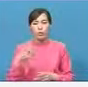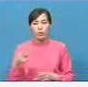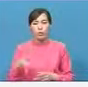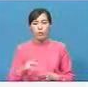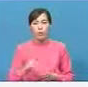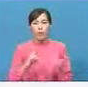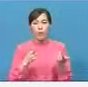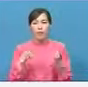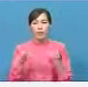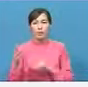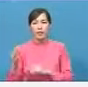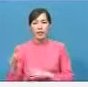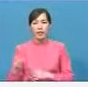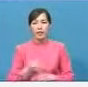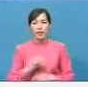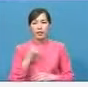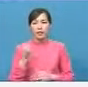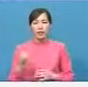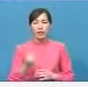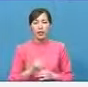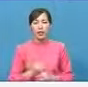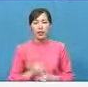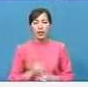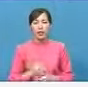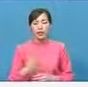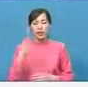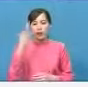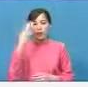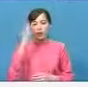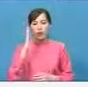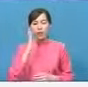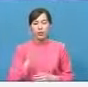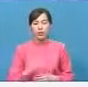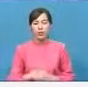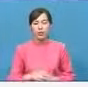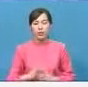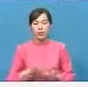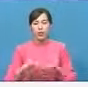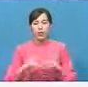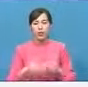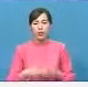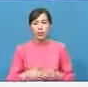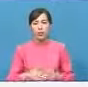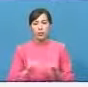қызығат, таланттары таудай. Әлем бала көзімен